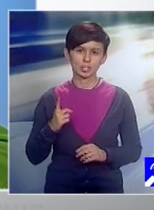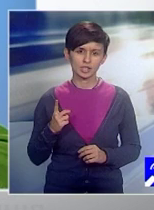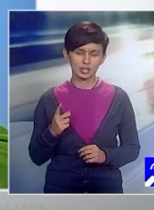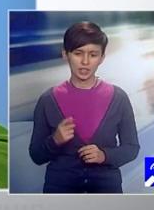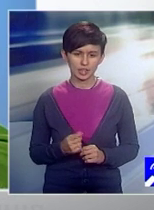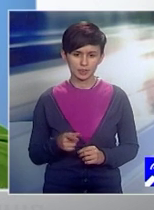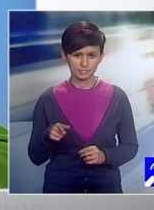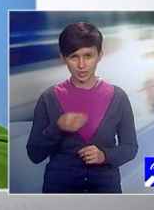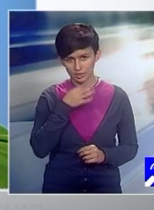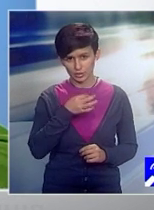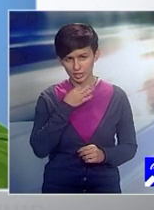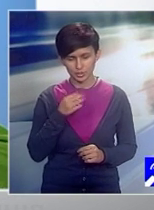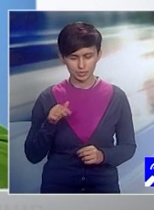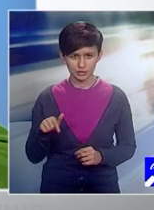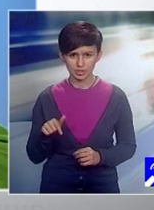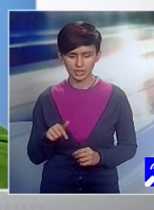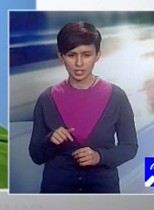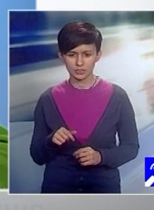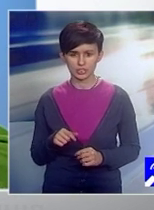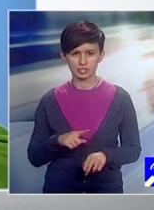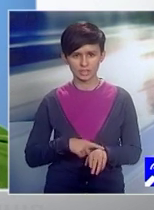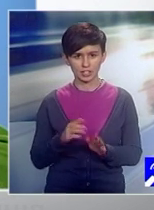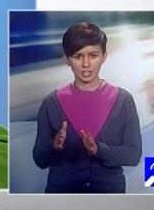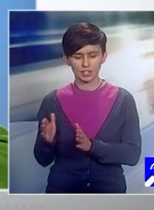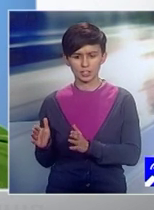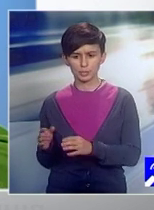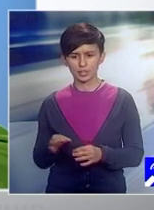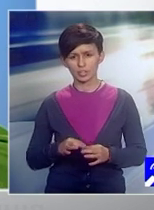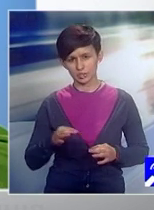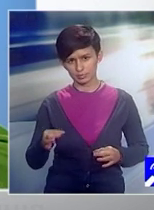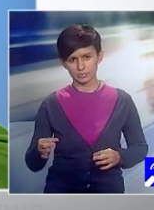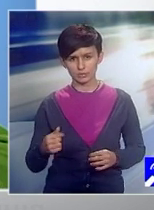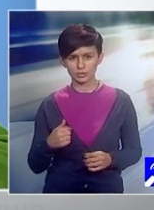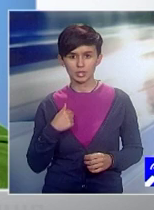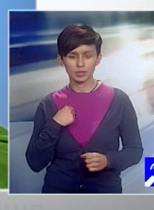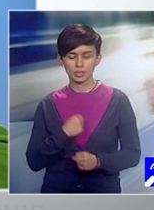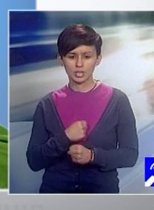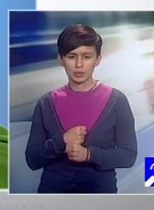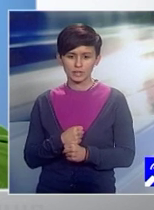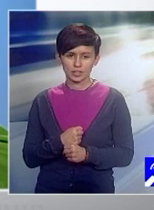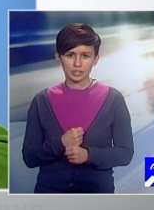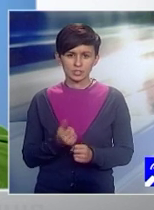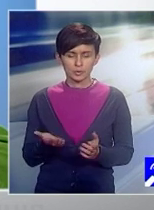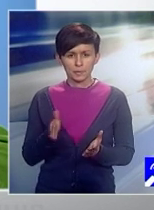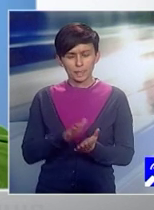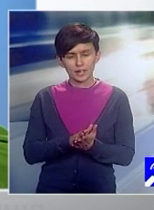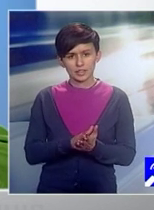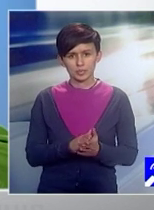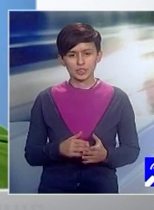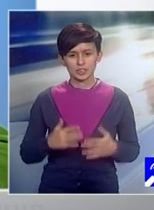ai spus, această perioadă îndelungată m-a făcut să-mi readaptez ritmul